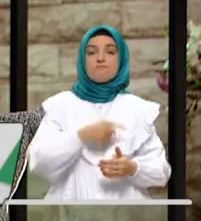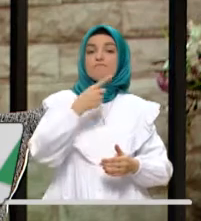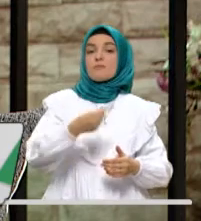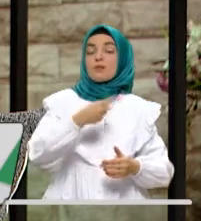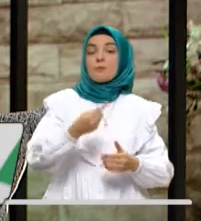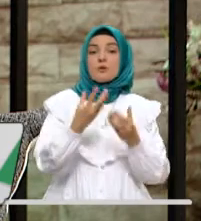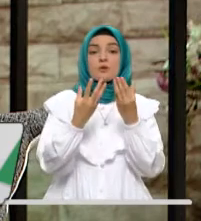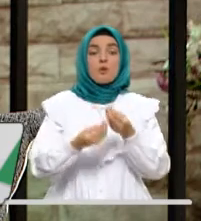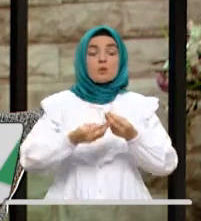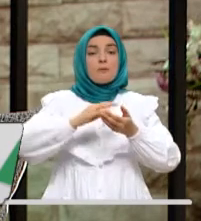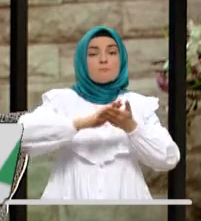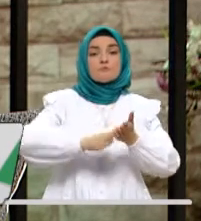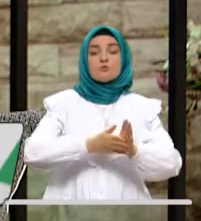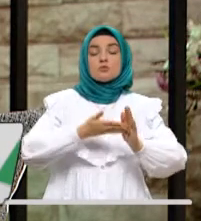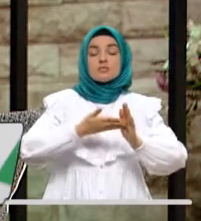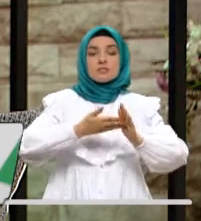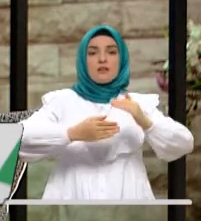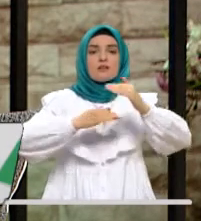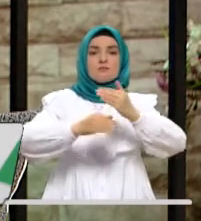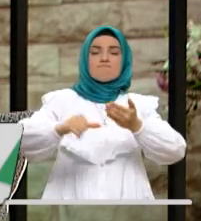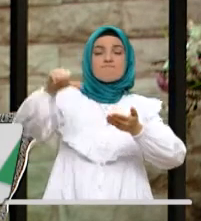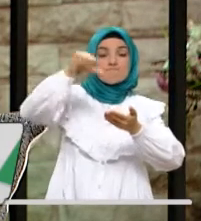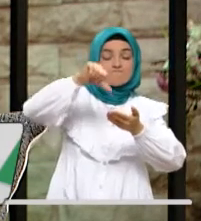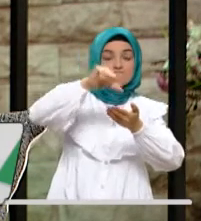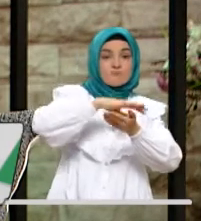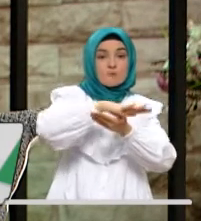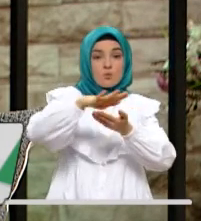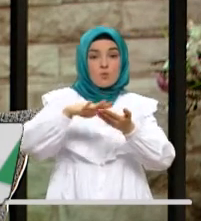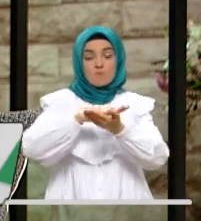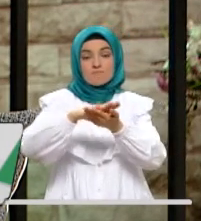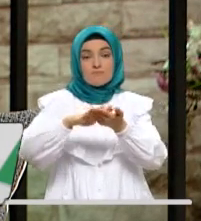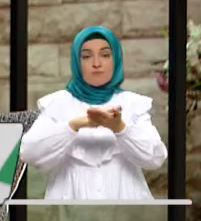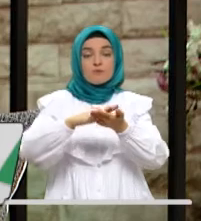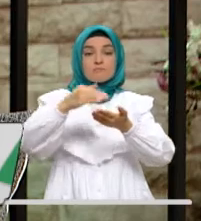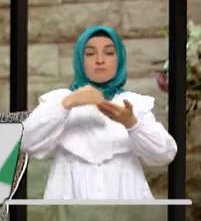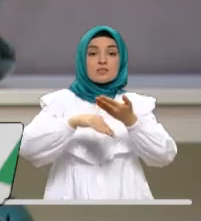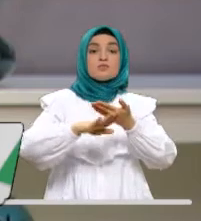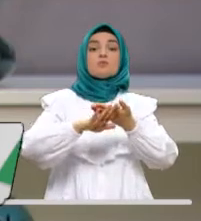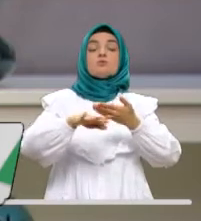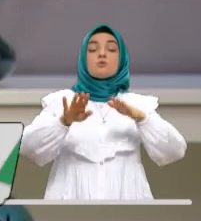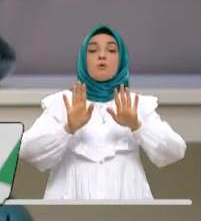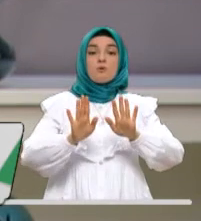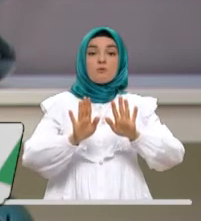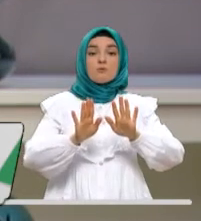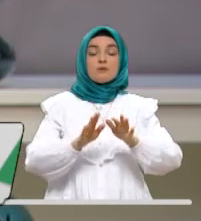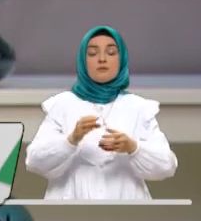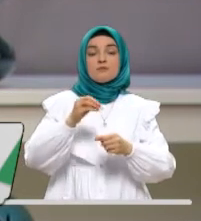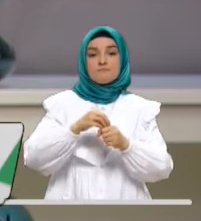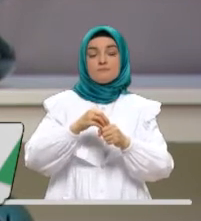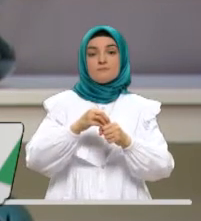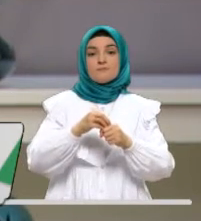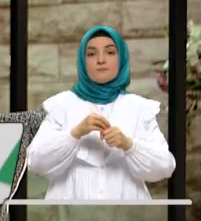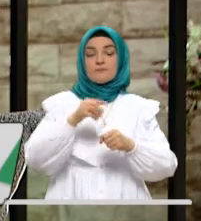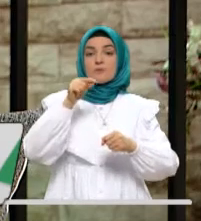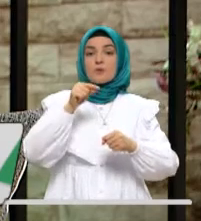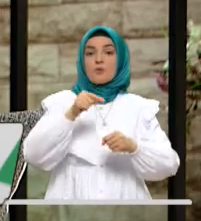Makinelerden alınan bulaşıkların altı durulamada dahi o katmanı tamamen çözemediği tespit ediliyor. Altı durulamada dahi. Benim